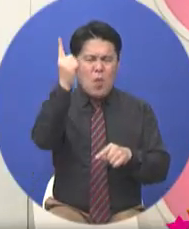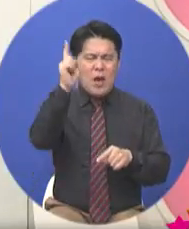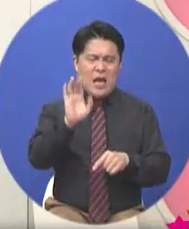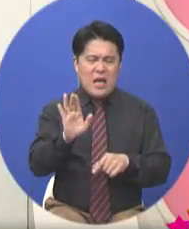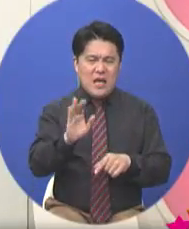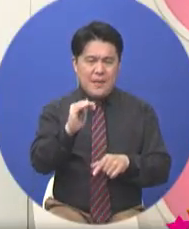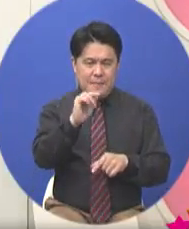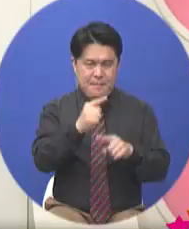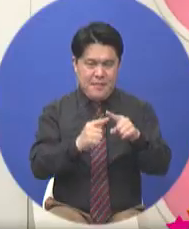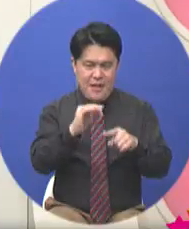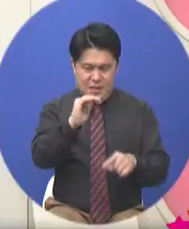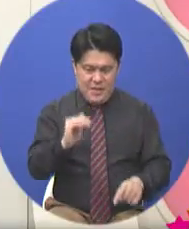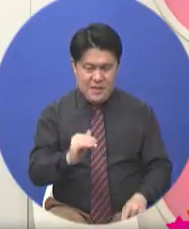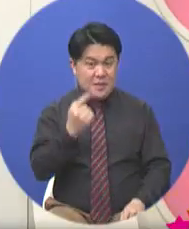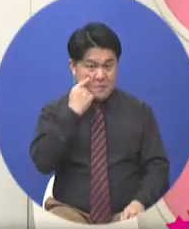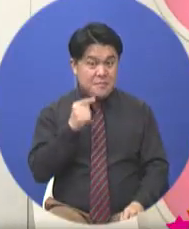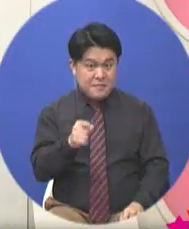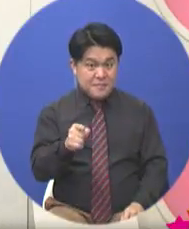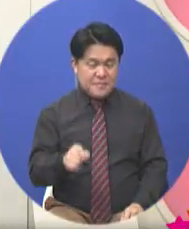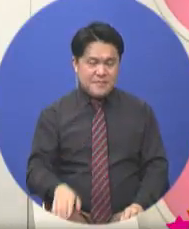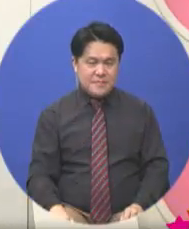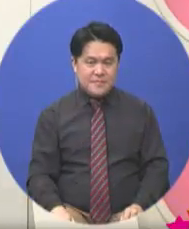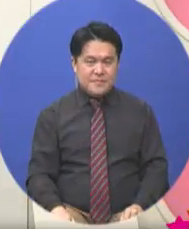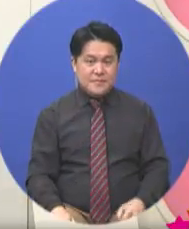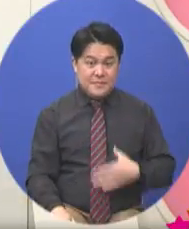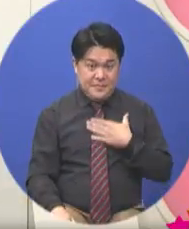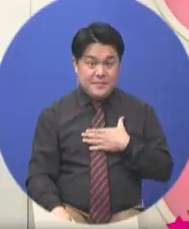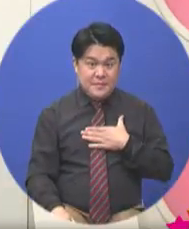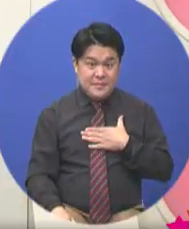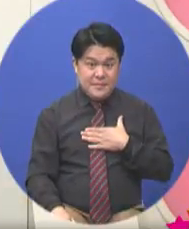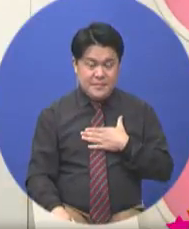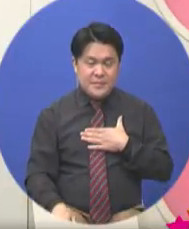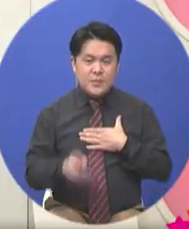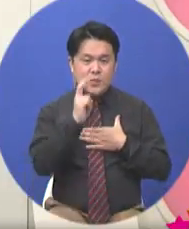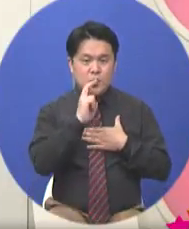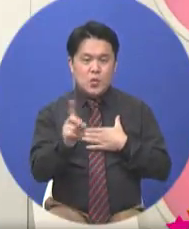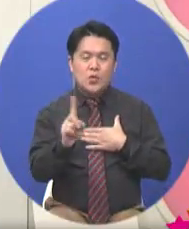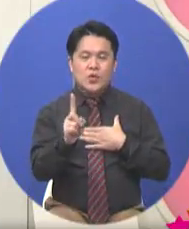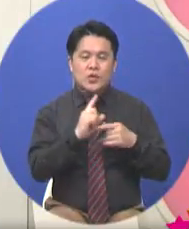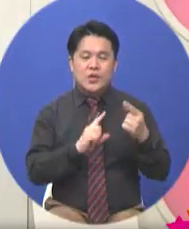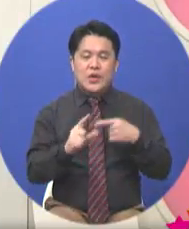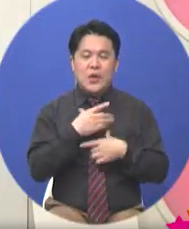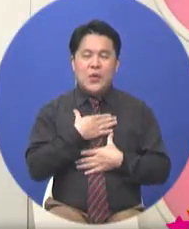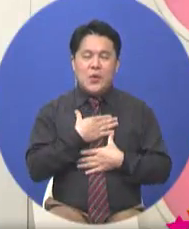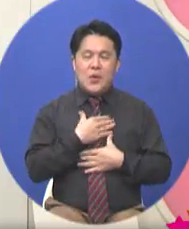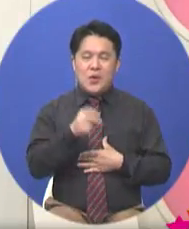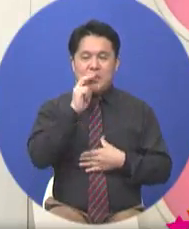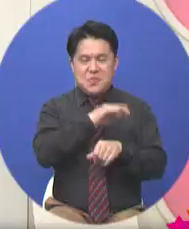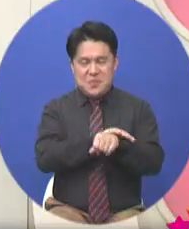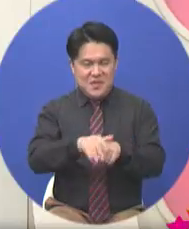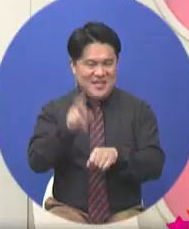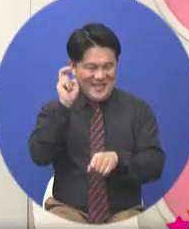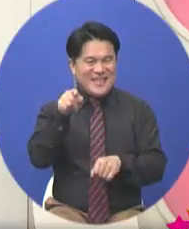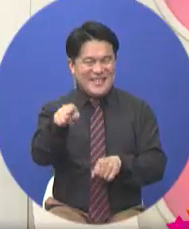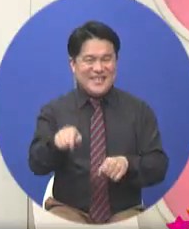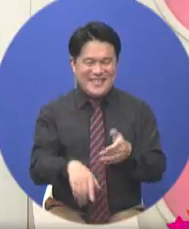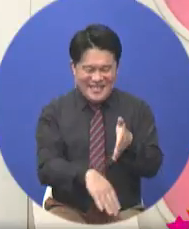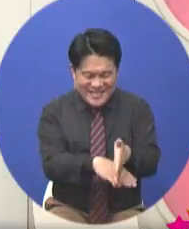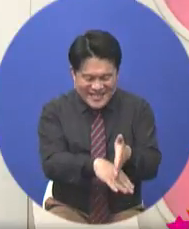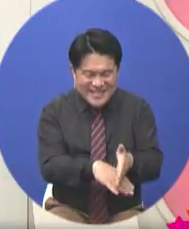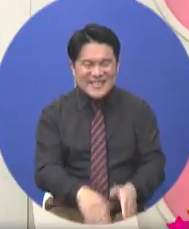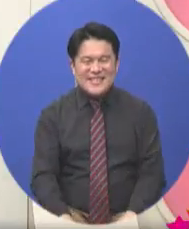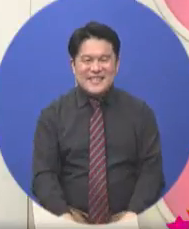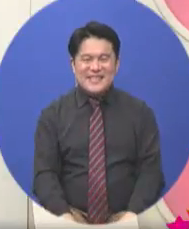음이. 예예예. 예, 예. 예 음을 반 키만 내려드릴 테니까 예. 부르시면 훨씬 편하게 부를 수 있을 것 같아요. 예,